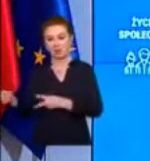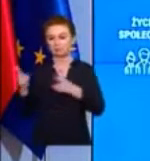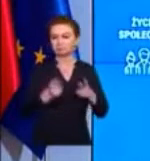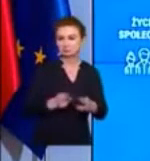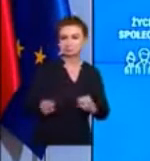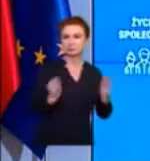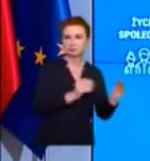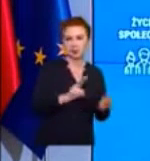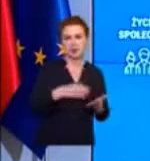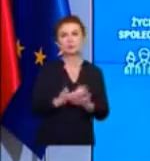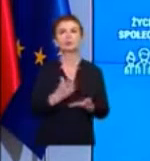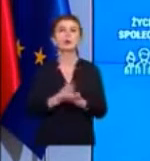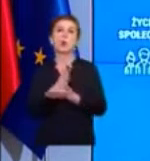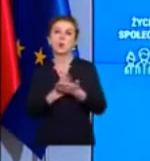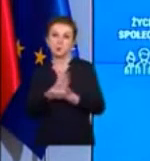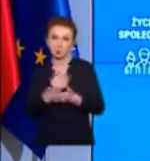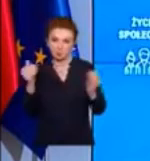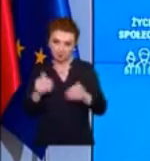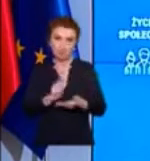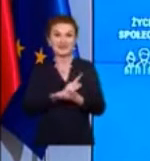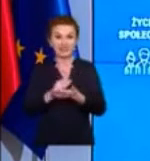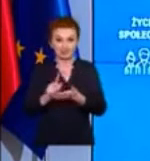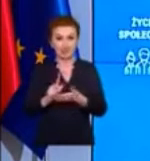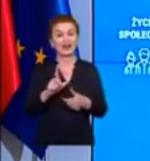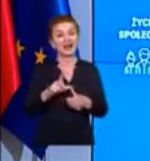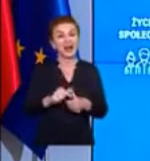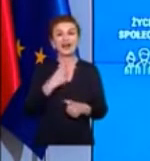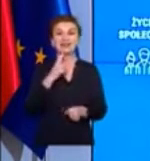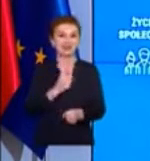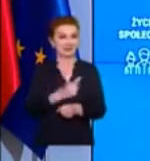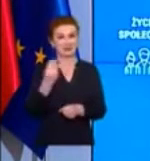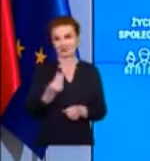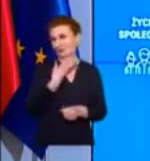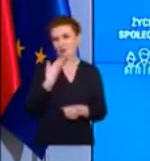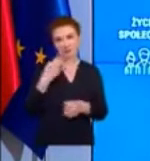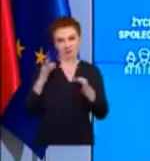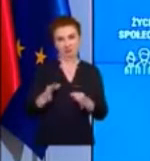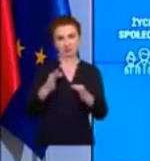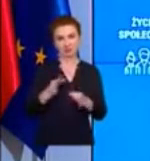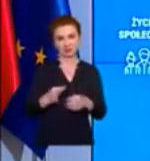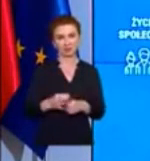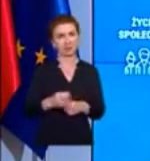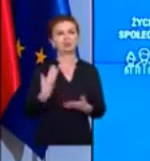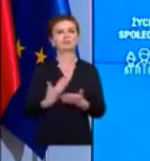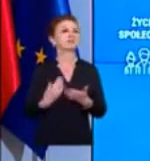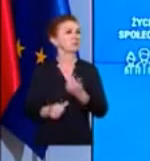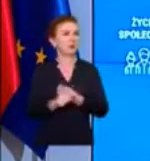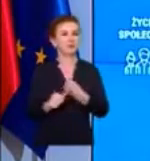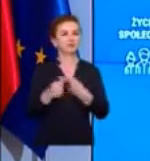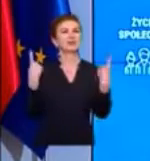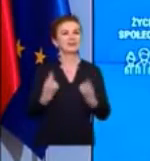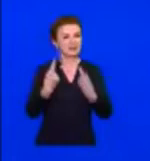usługi. Możemy to przyspieszyć, ale takie decyzje jeszcze nie zapadły na dzień dzisiejszy, ponieważ sytuacja musi